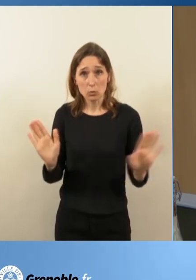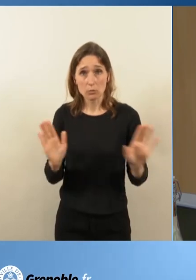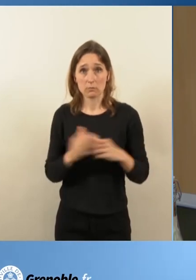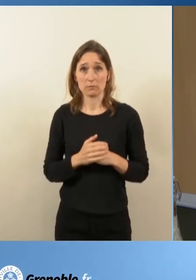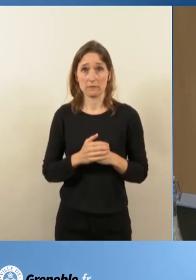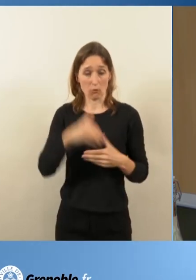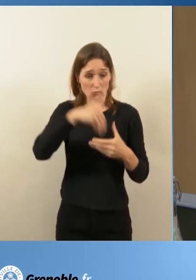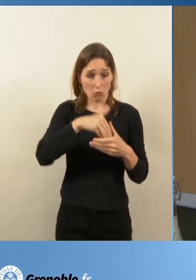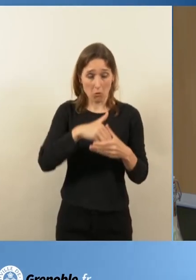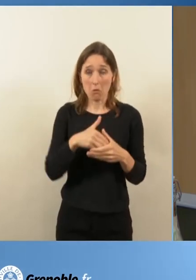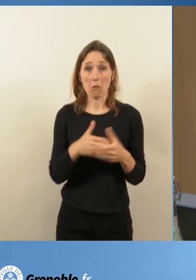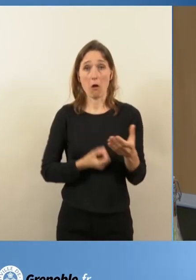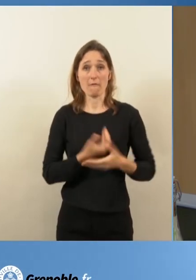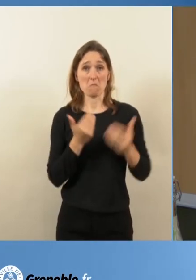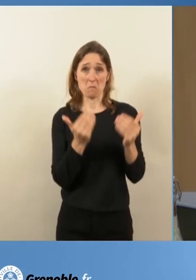beaucoup